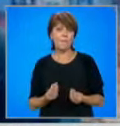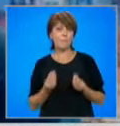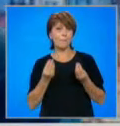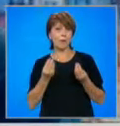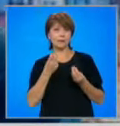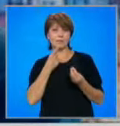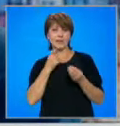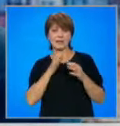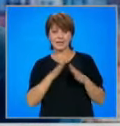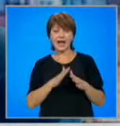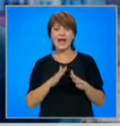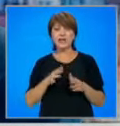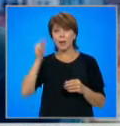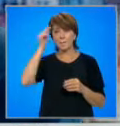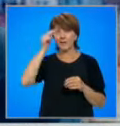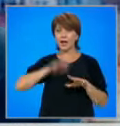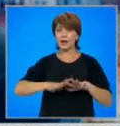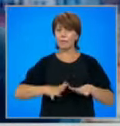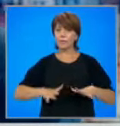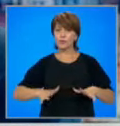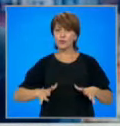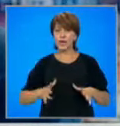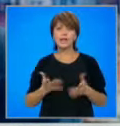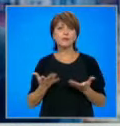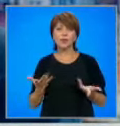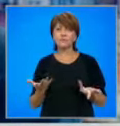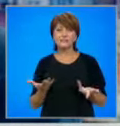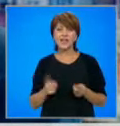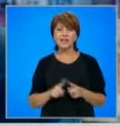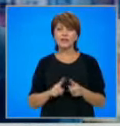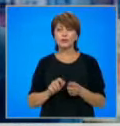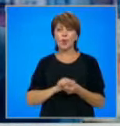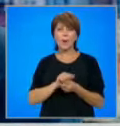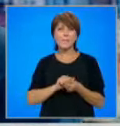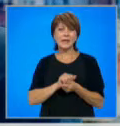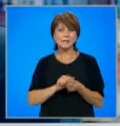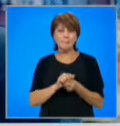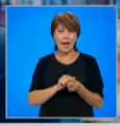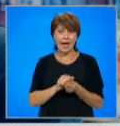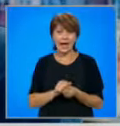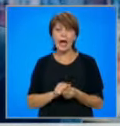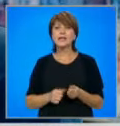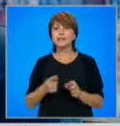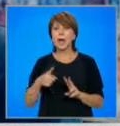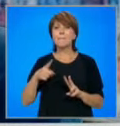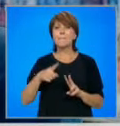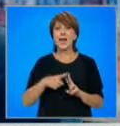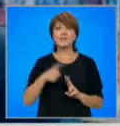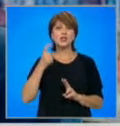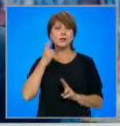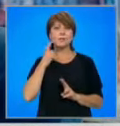Че дестабилизацията на страната в крайна сметка ще ги изпере. Че с Пеевски и Борисов отпред те ще успеят да се